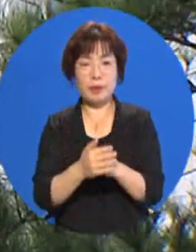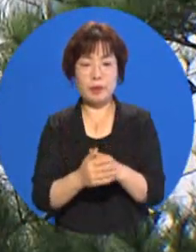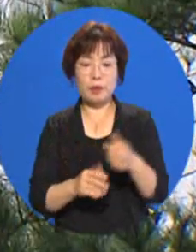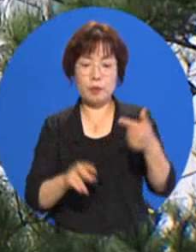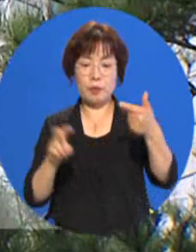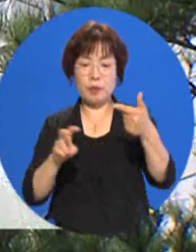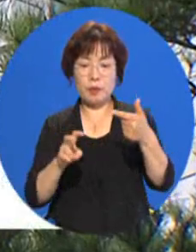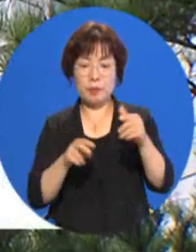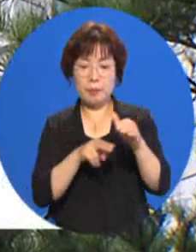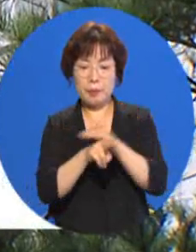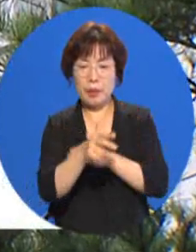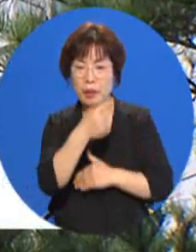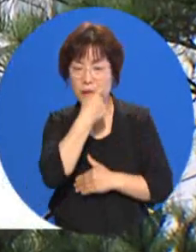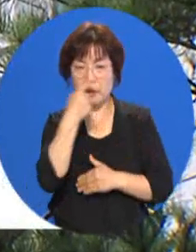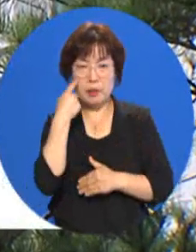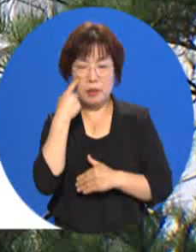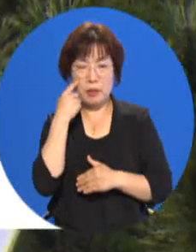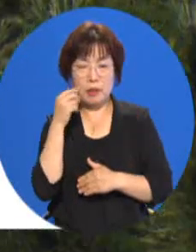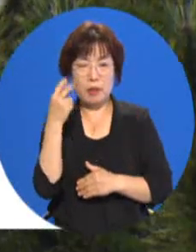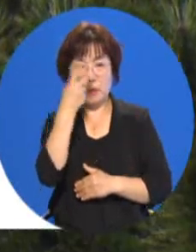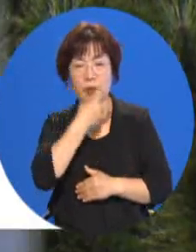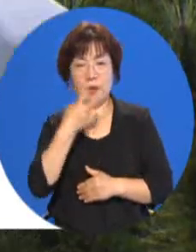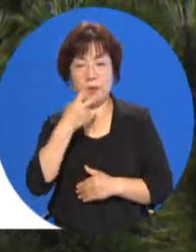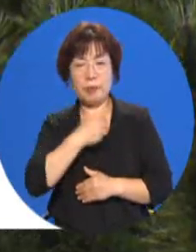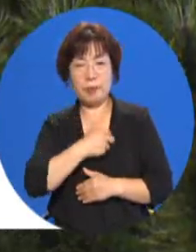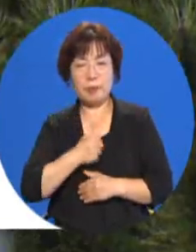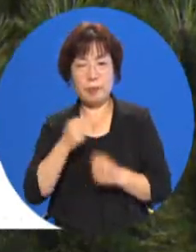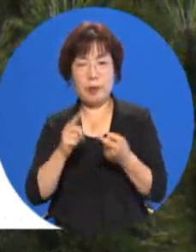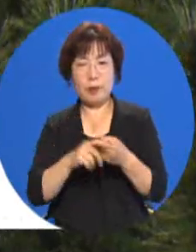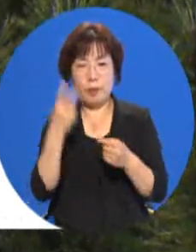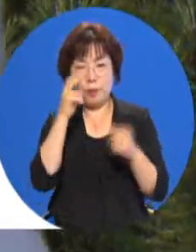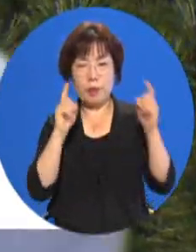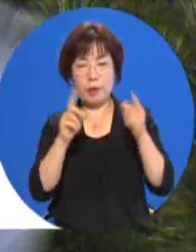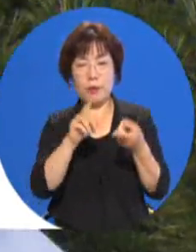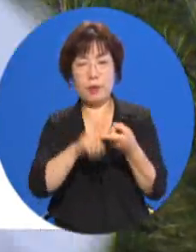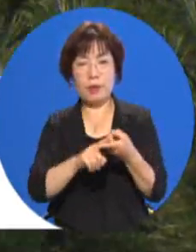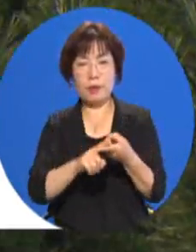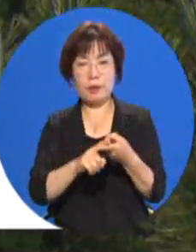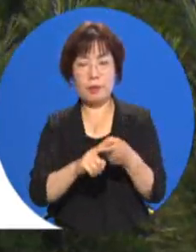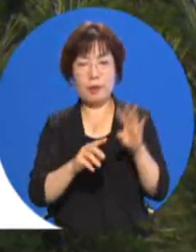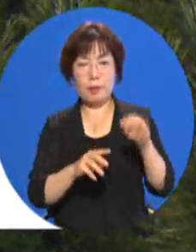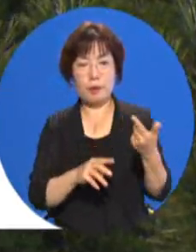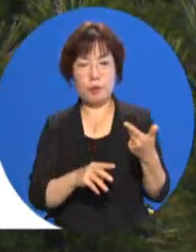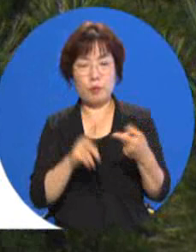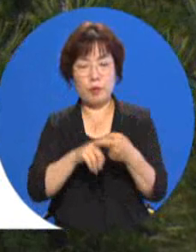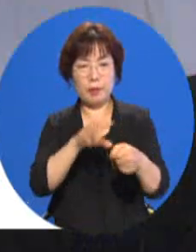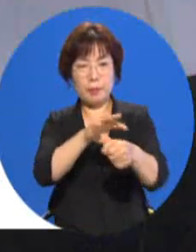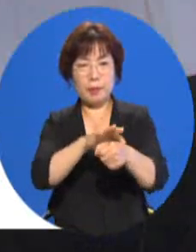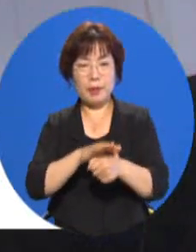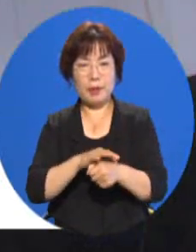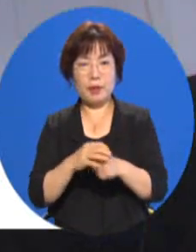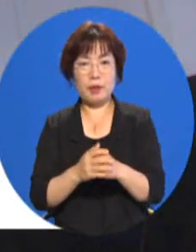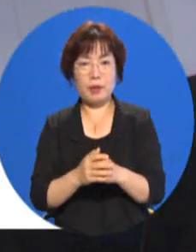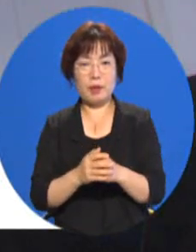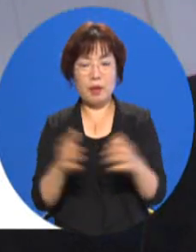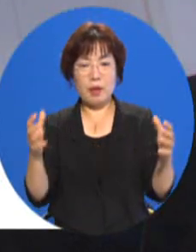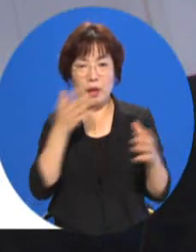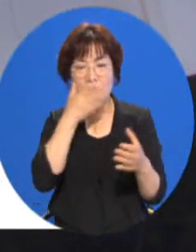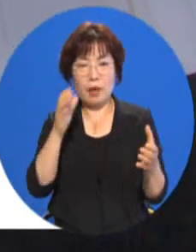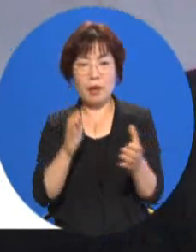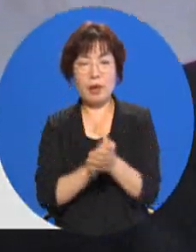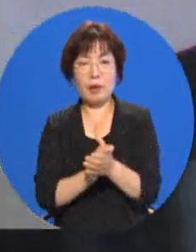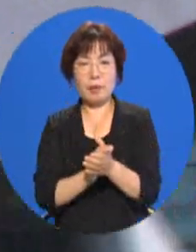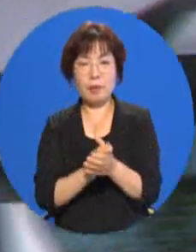20일 도주와 증거 인멸의 우려가 있다며 업무대행사 대표 48살 양모 씨를 구속하고 양 씨와 공모한